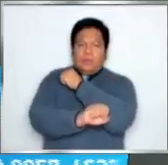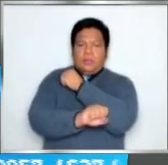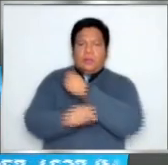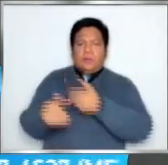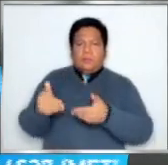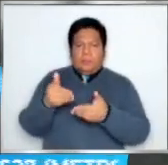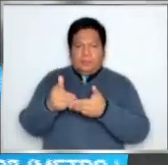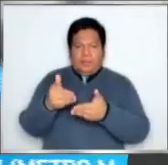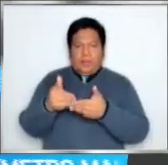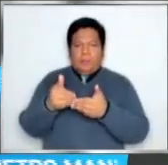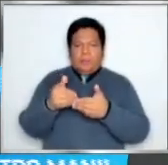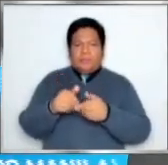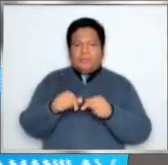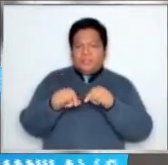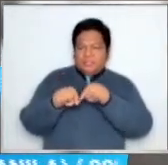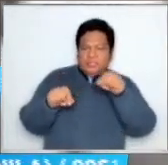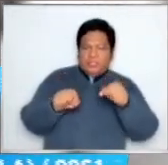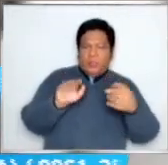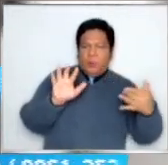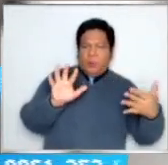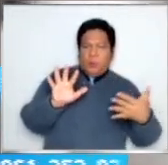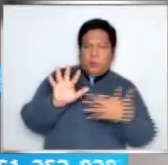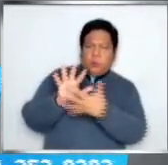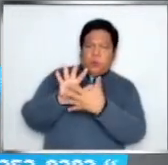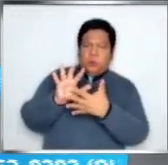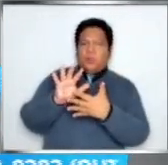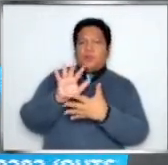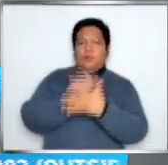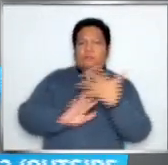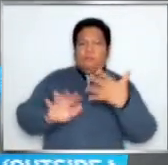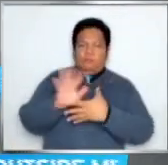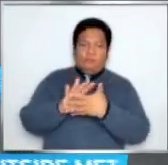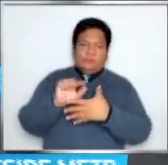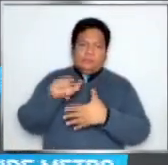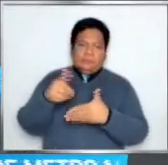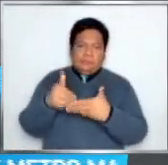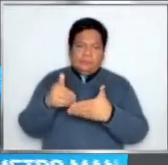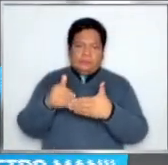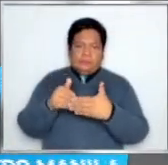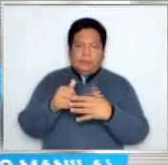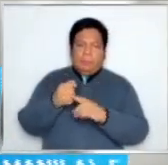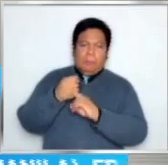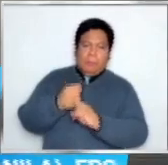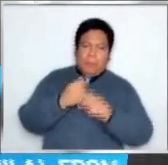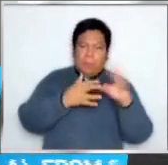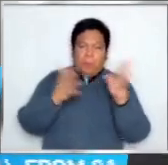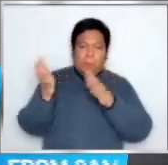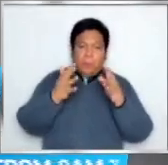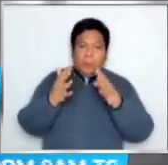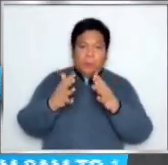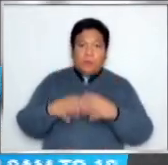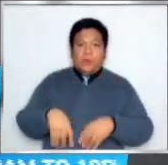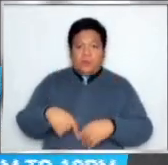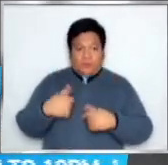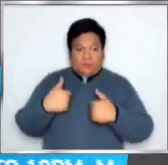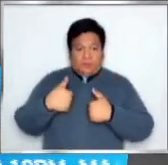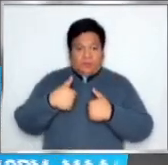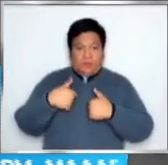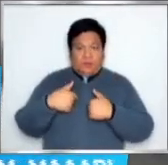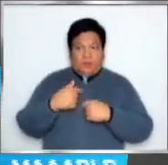saan tumama ang ikalawang landfall ng bagyo. Kahit nasa loob ng bahay ang uploader,